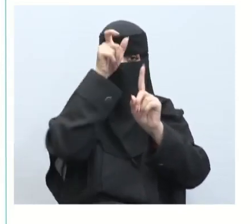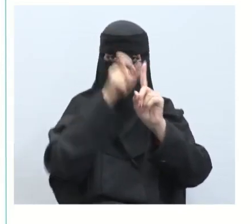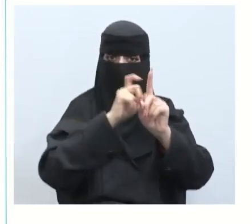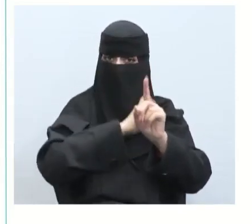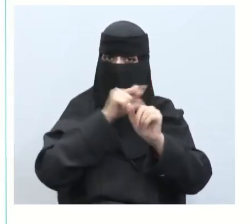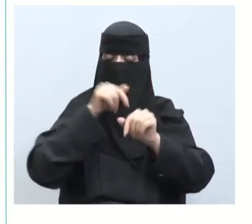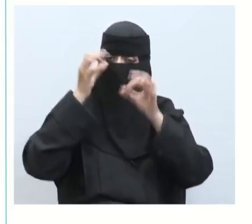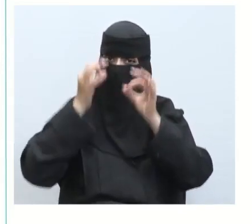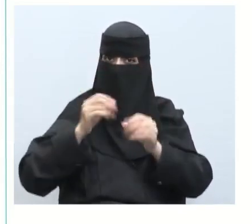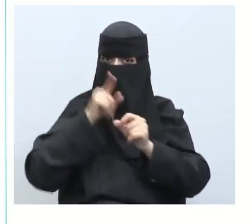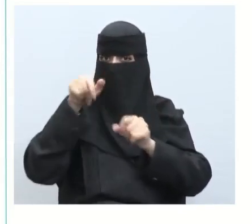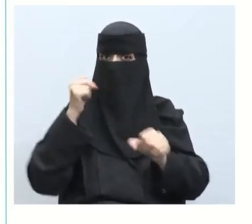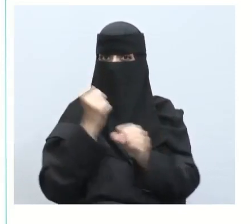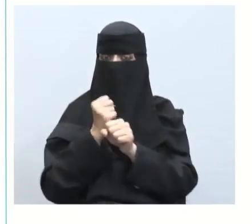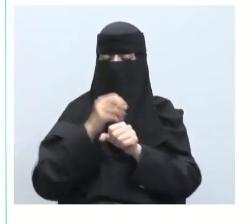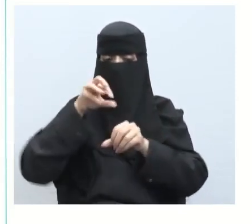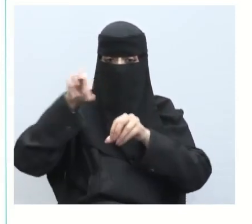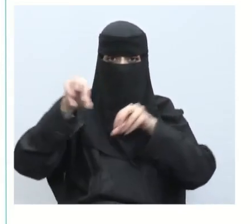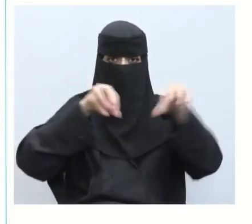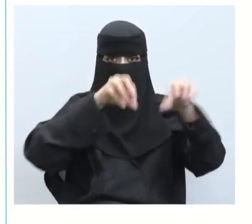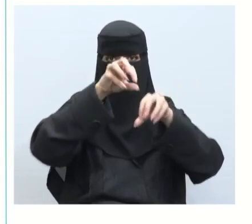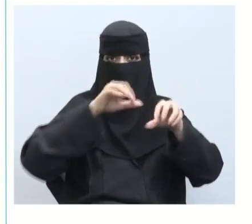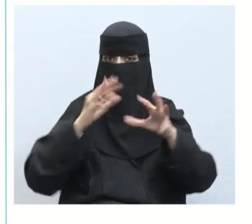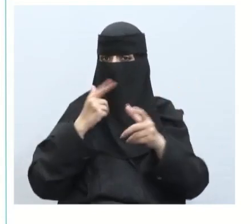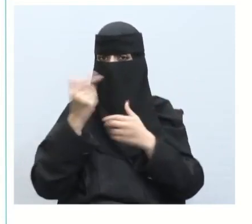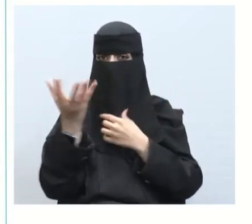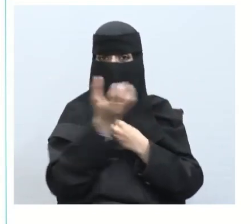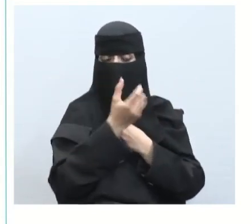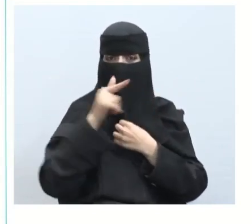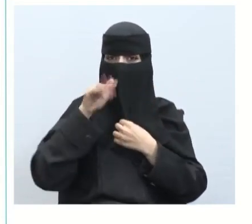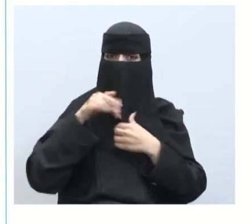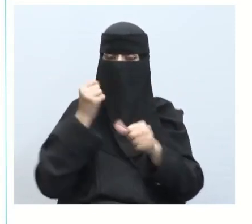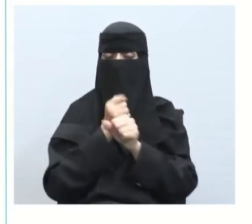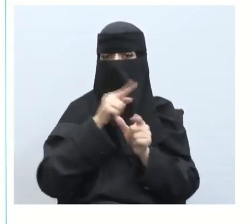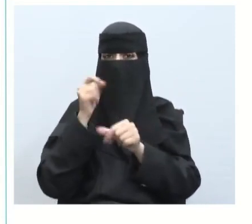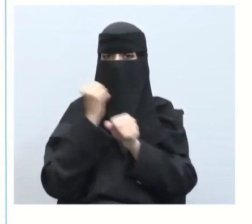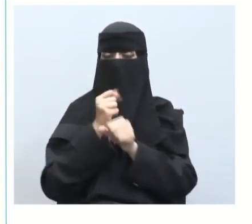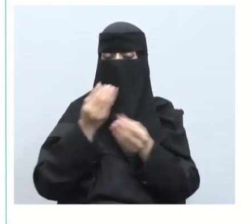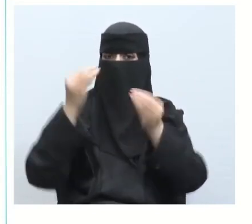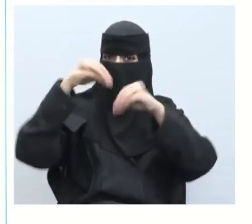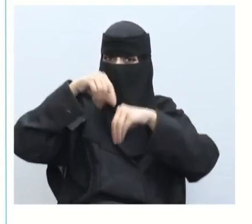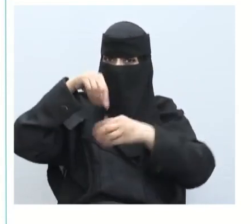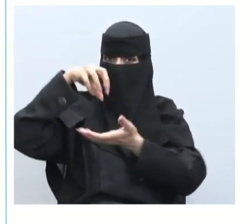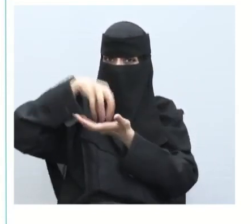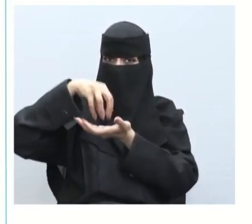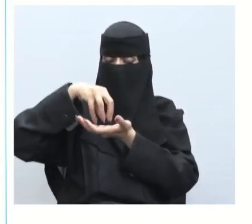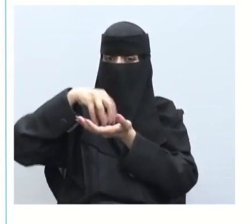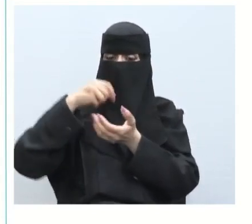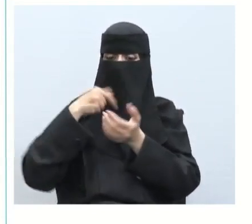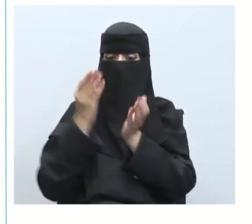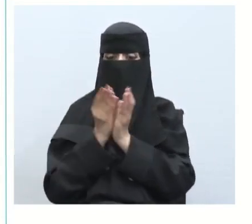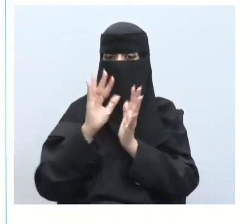وبالتاكيد هذا العمل يتوزع على من على الموارد المتاحه او الموظفين او العاملين لدينا يتوزع العمل